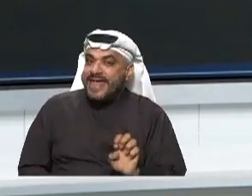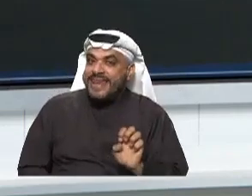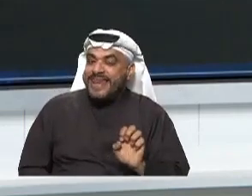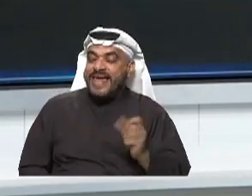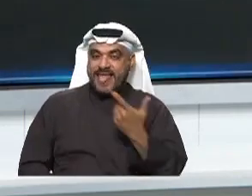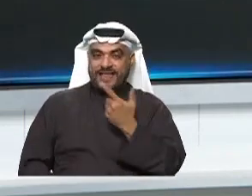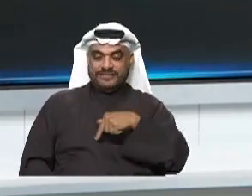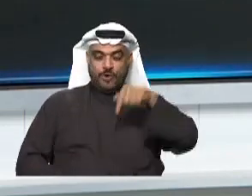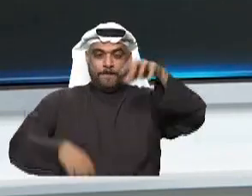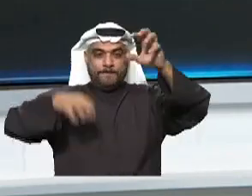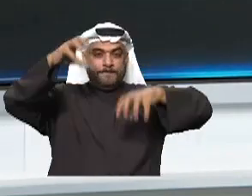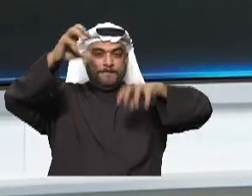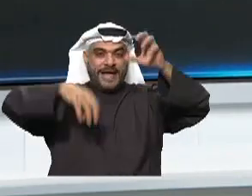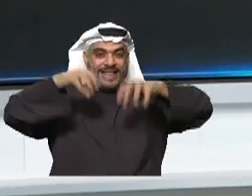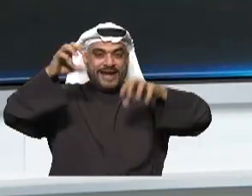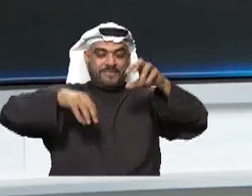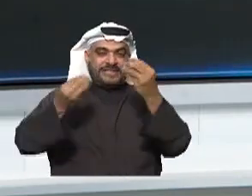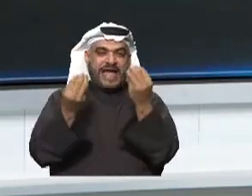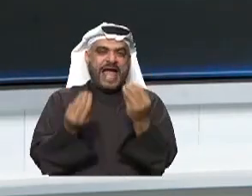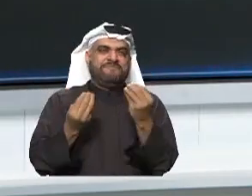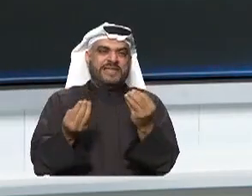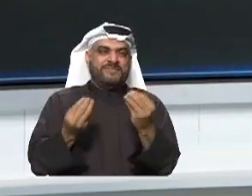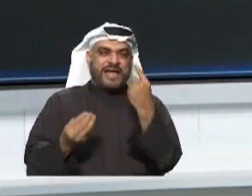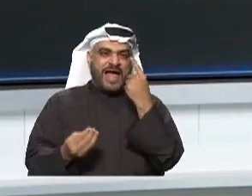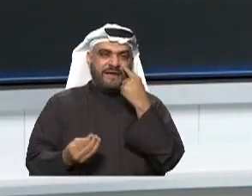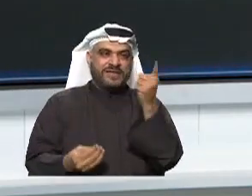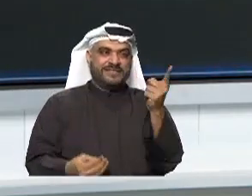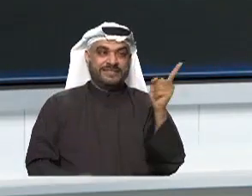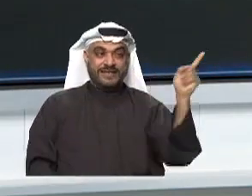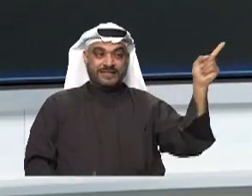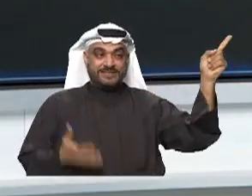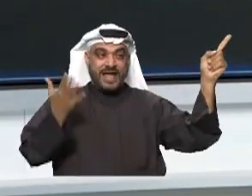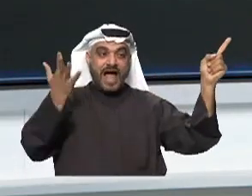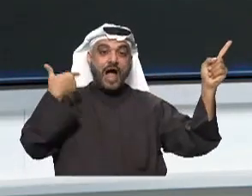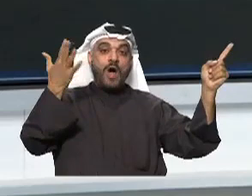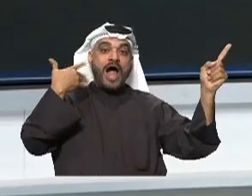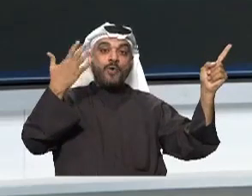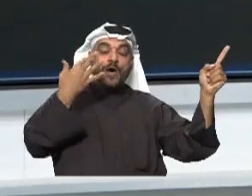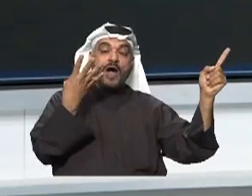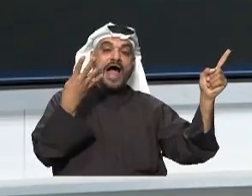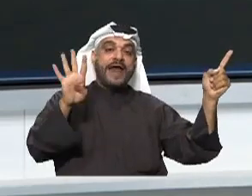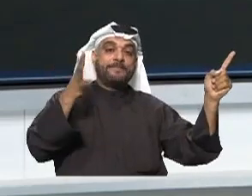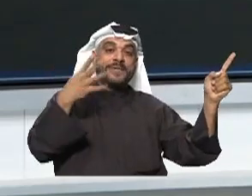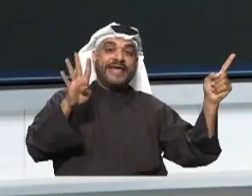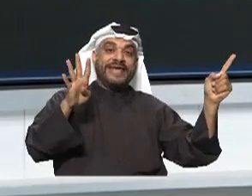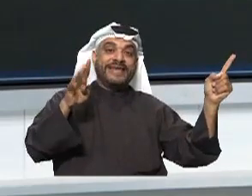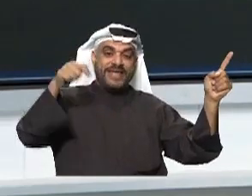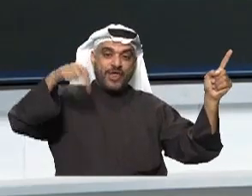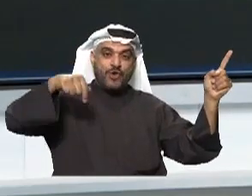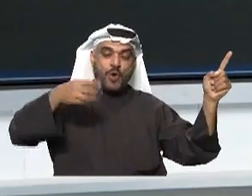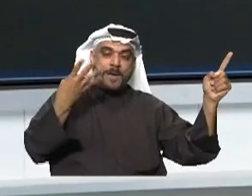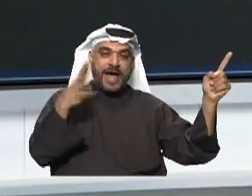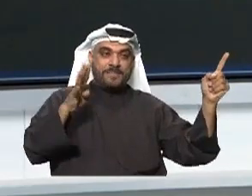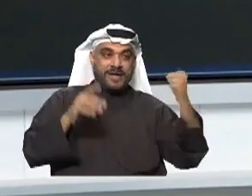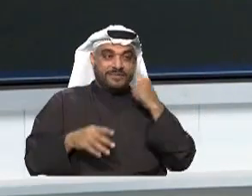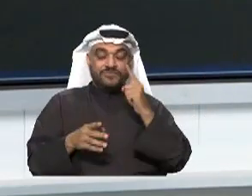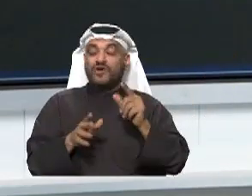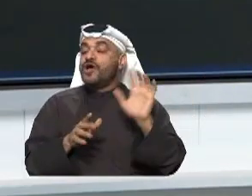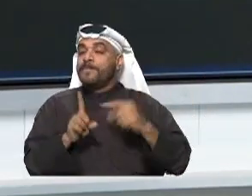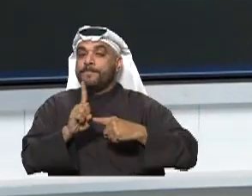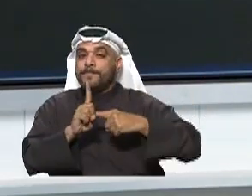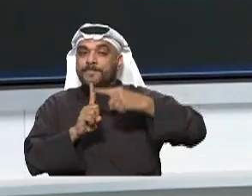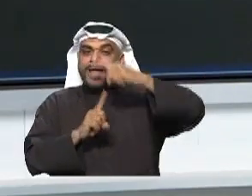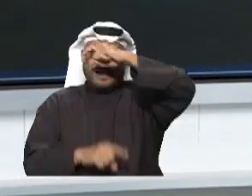الحرارة منتصف هذه الليلة متراوحة ما بين 13 إلى 14 و 15 درجة مئوية على المناطق البرية، 16 درجة مئوية على مدينة